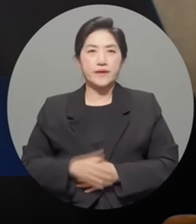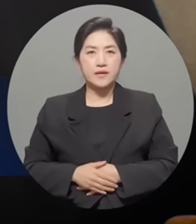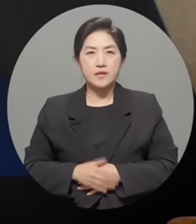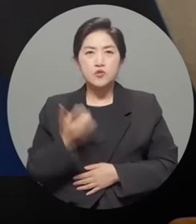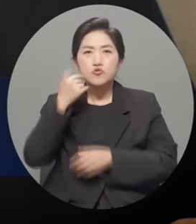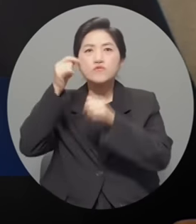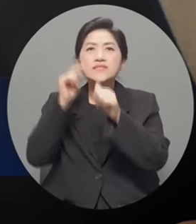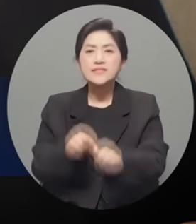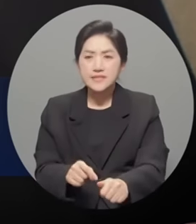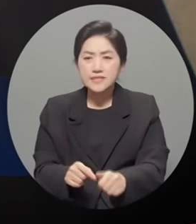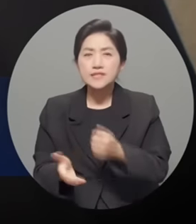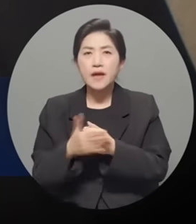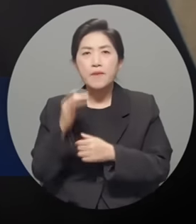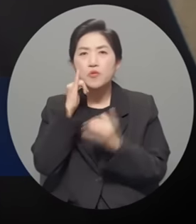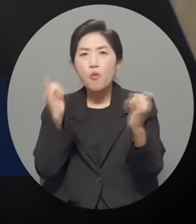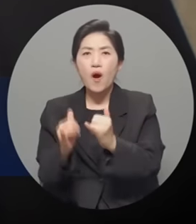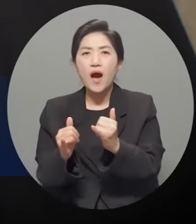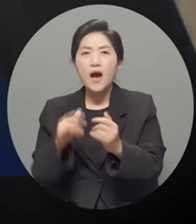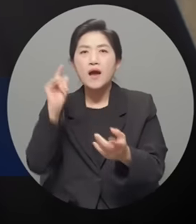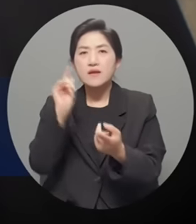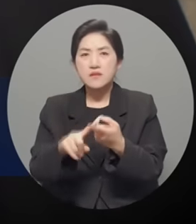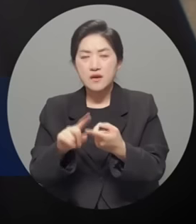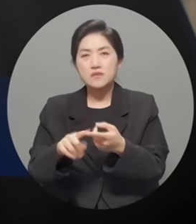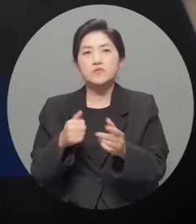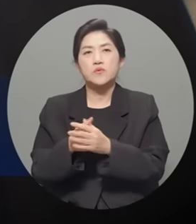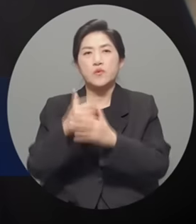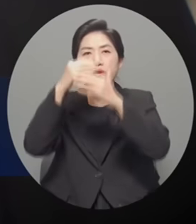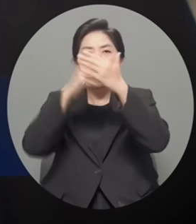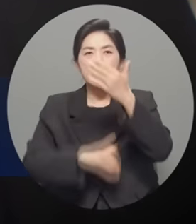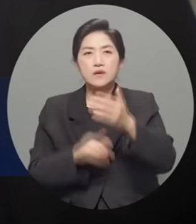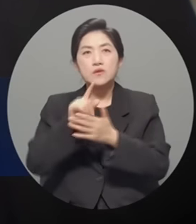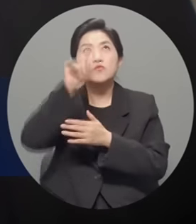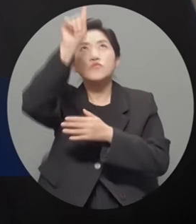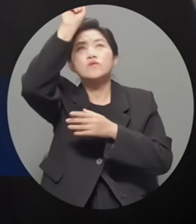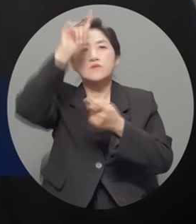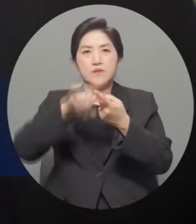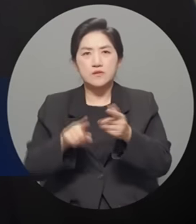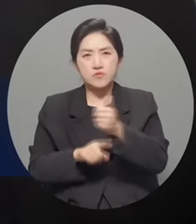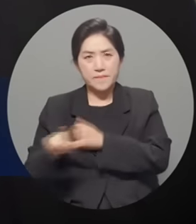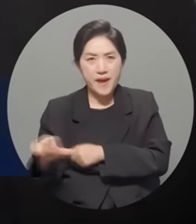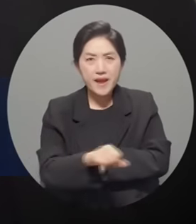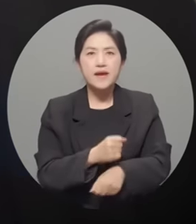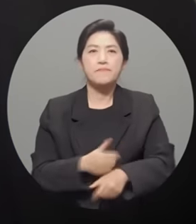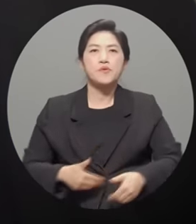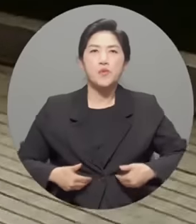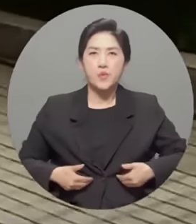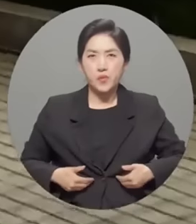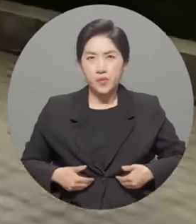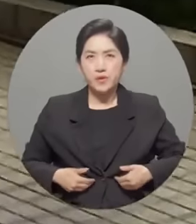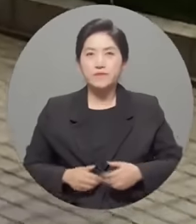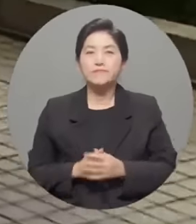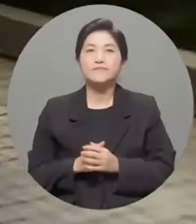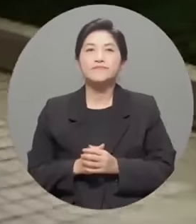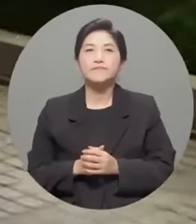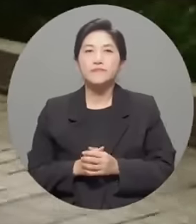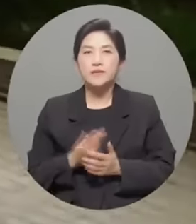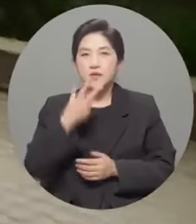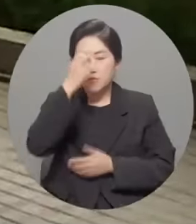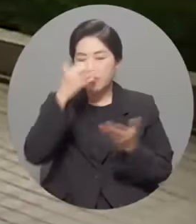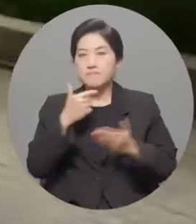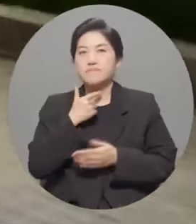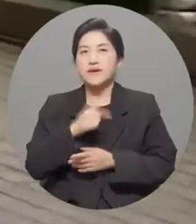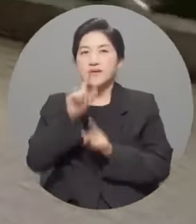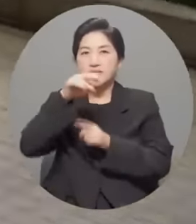지시를 받아서 통화를 했는지 그런 부분에 대한 윗선에 대한 수사가 빨리 진행이 돼야 된다. 검사 출신인